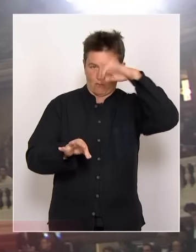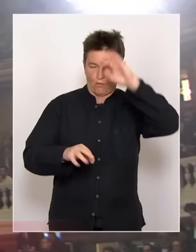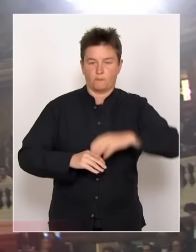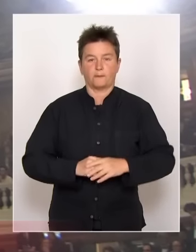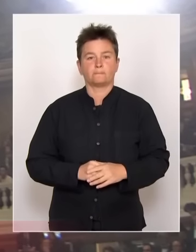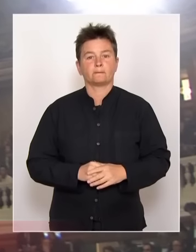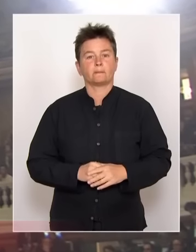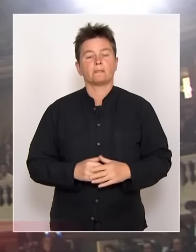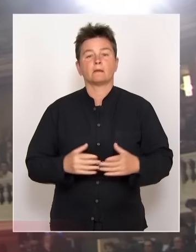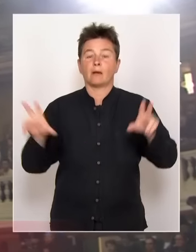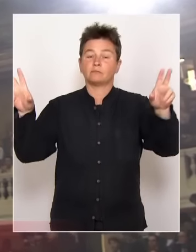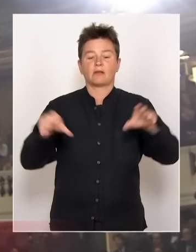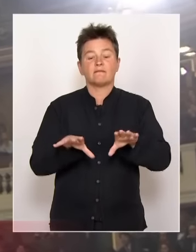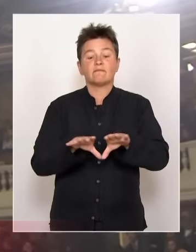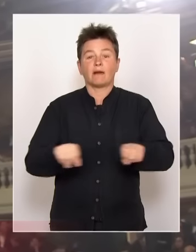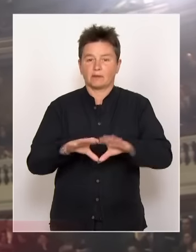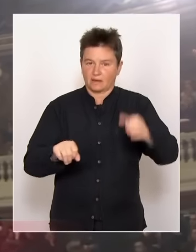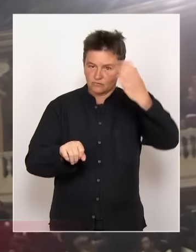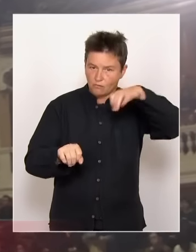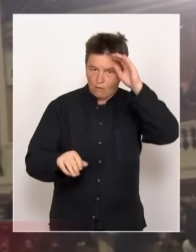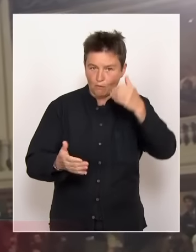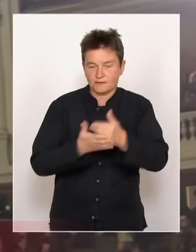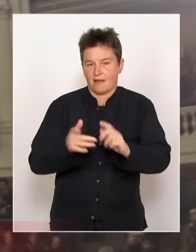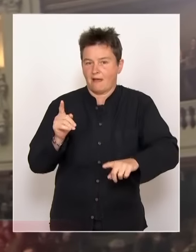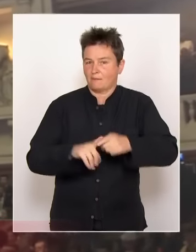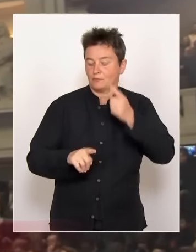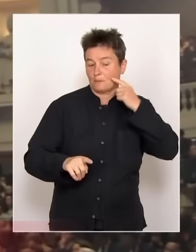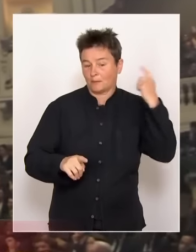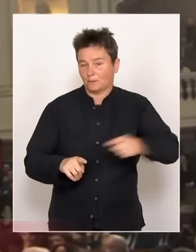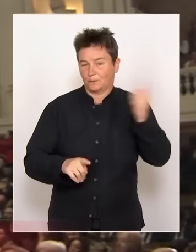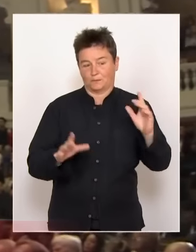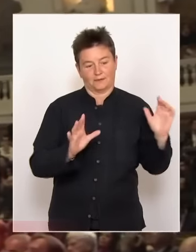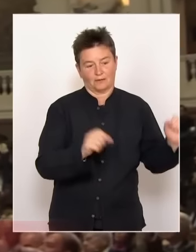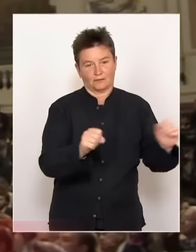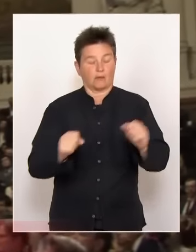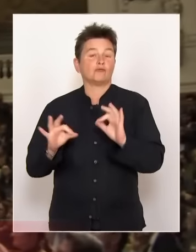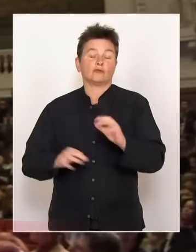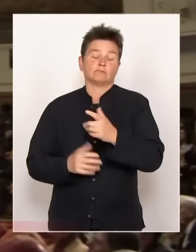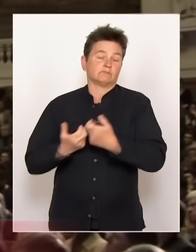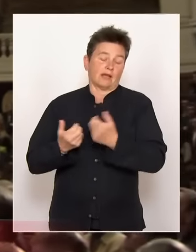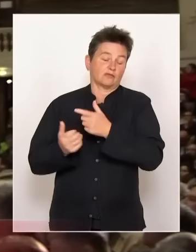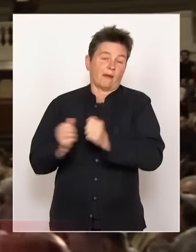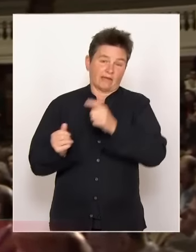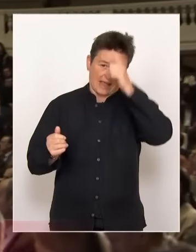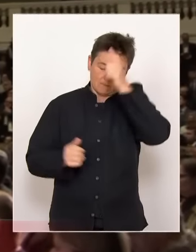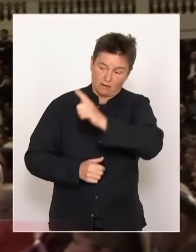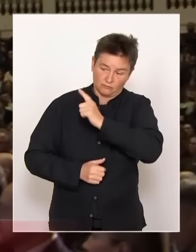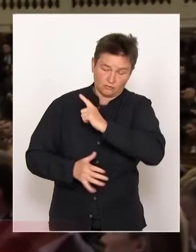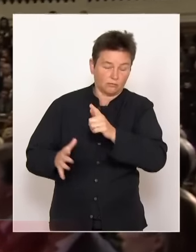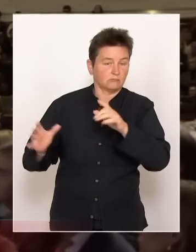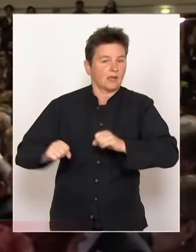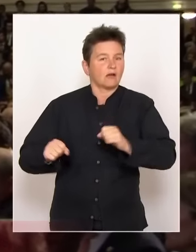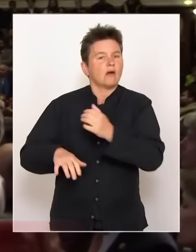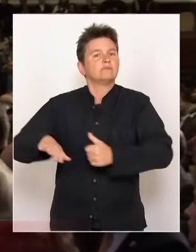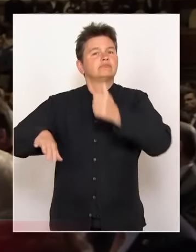Le Made in Europe est un sujet de grande convergence franco-allemande. Le chancelier Scholz l'a appelé de ses voeux lors